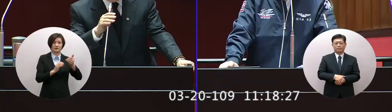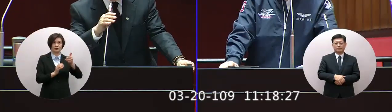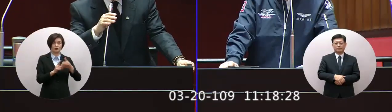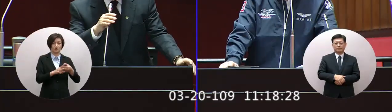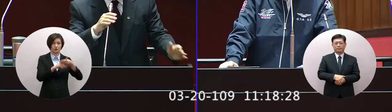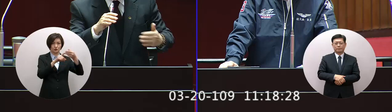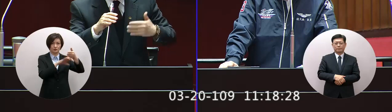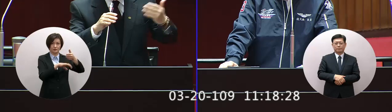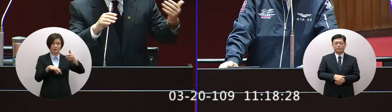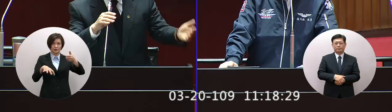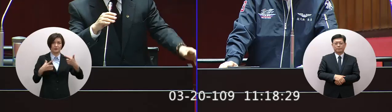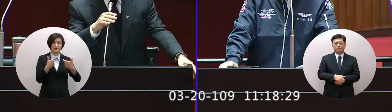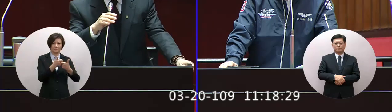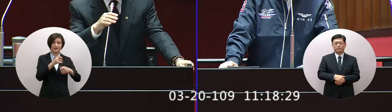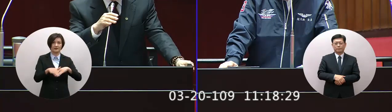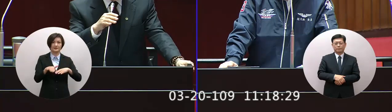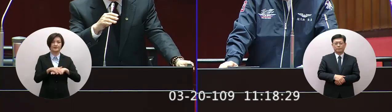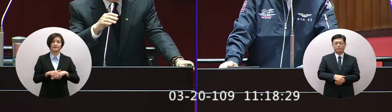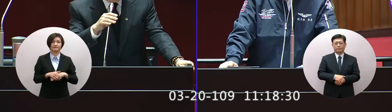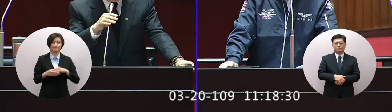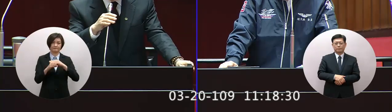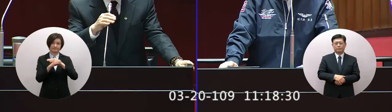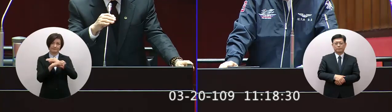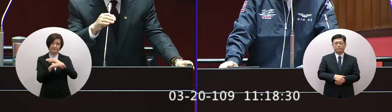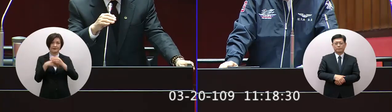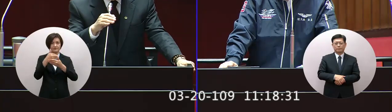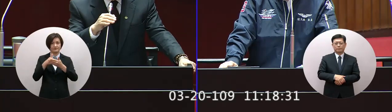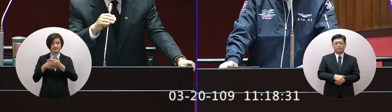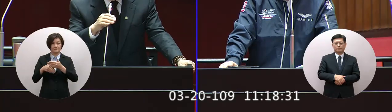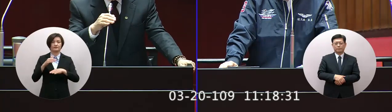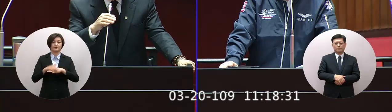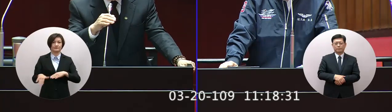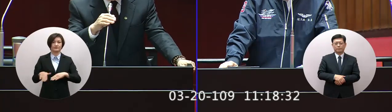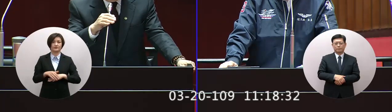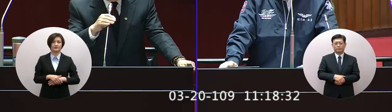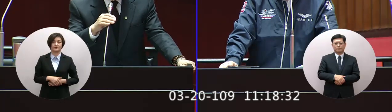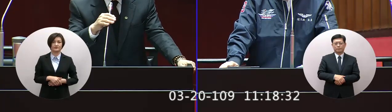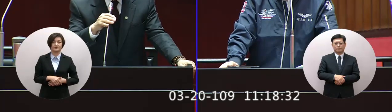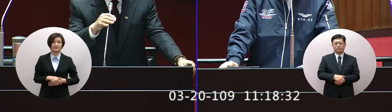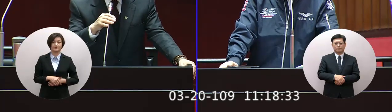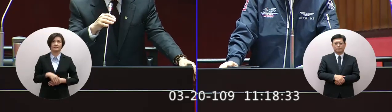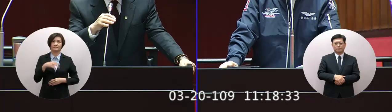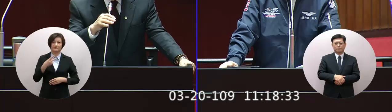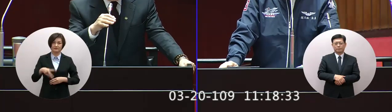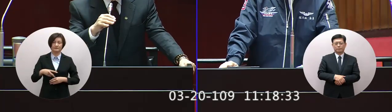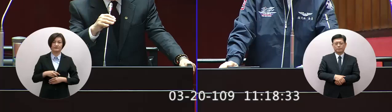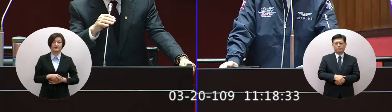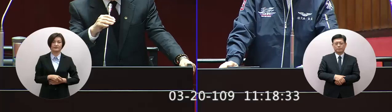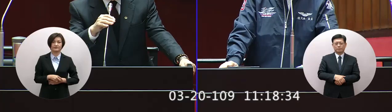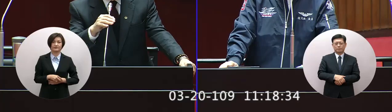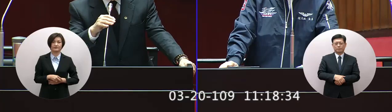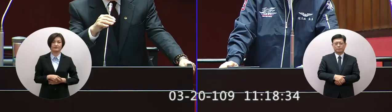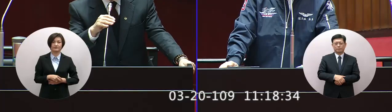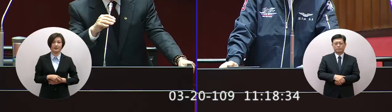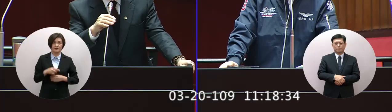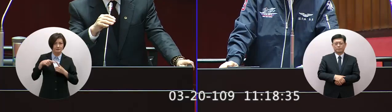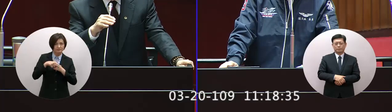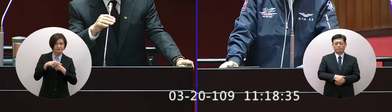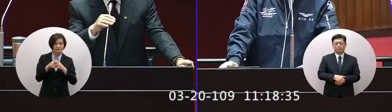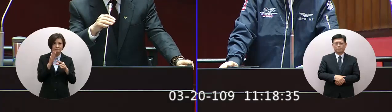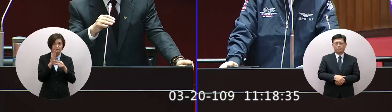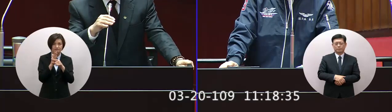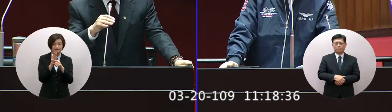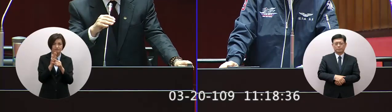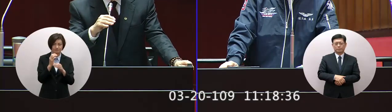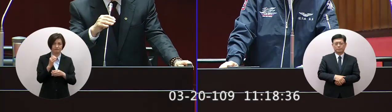保署这边，基于这个节能减碳的这个目的啊。事实上我们也会目前也正在审慎研议当中